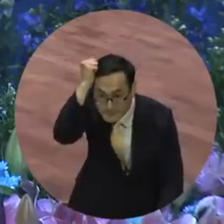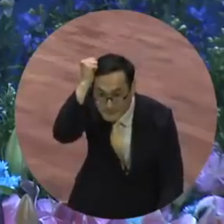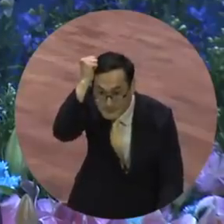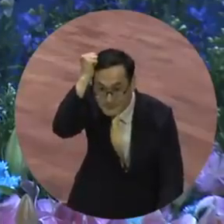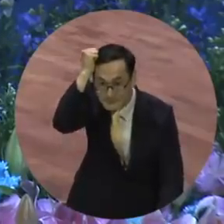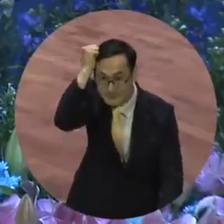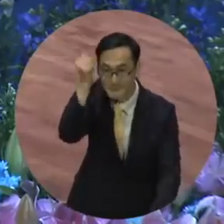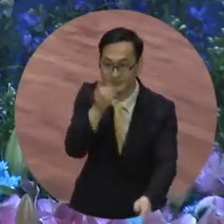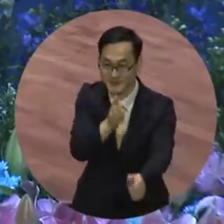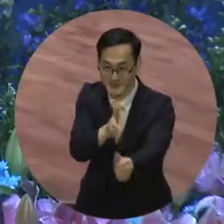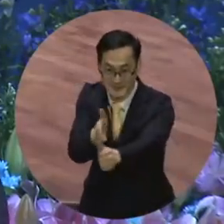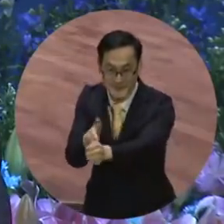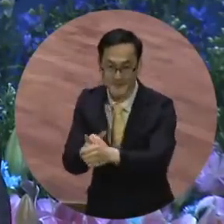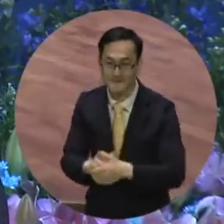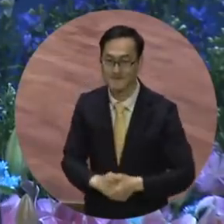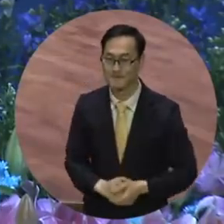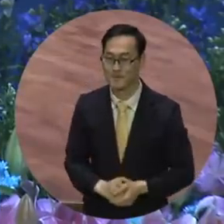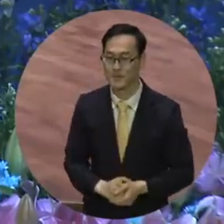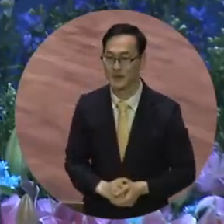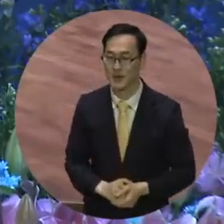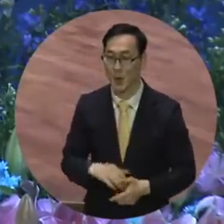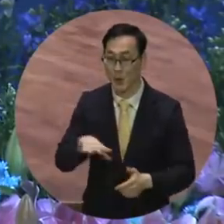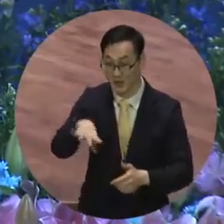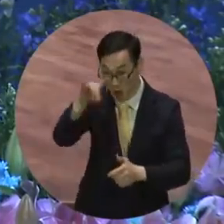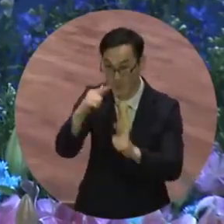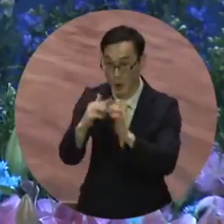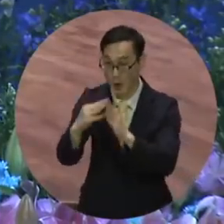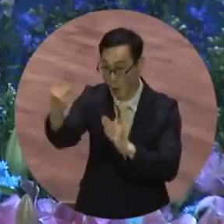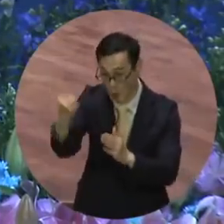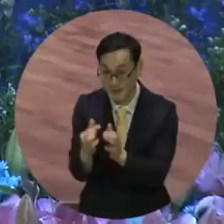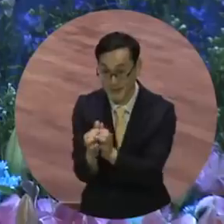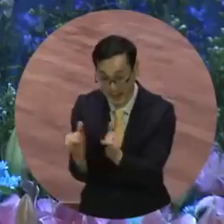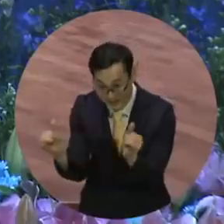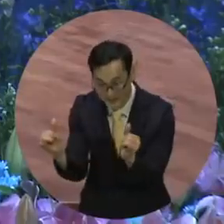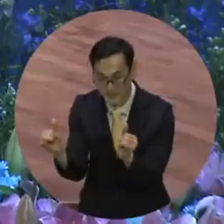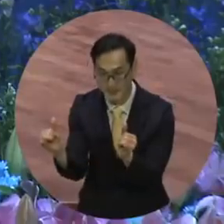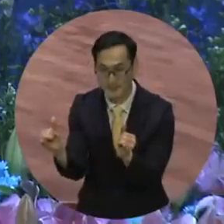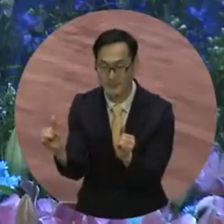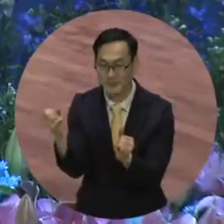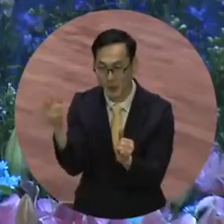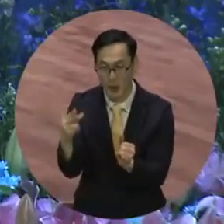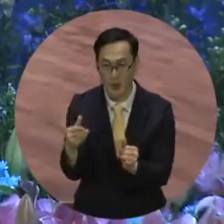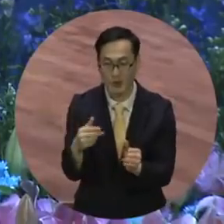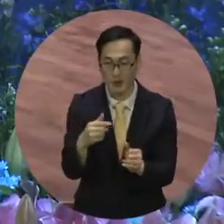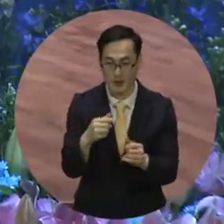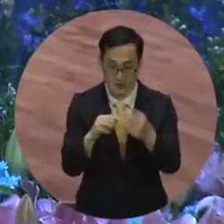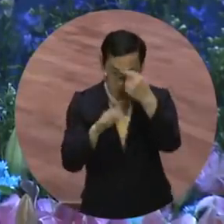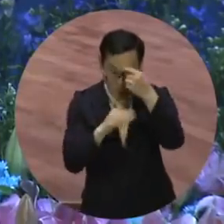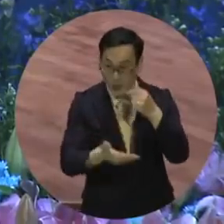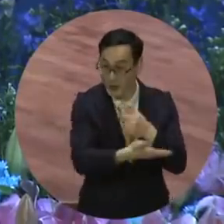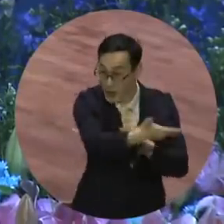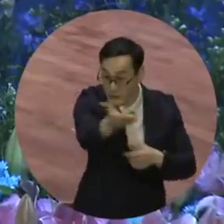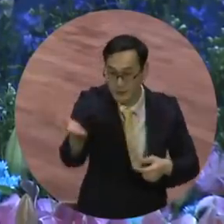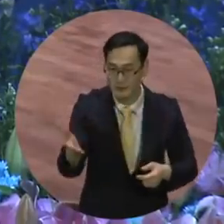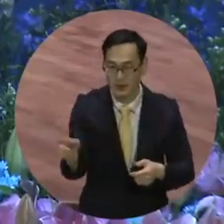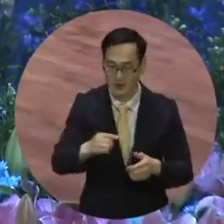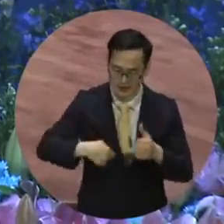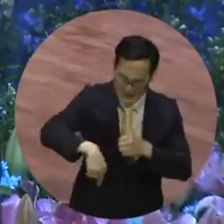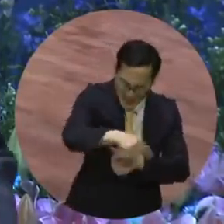붙잡으시기 바랍니다. 오늘 처음으로 예언교회 오신 세 가족뿐 아니라 예언교회의 성도들은 어떤 환경의 행편